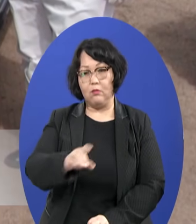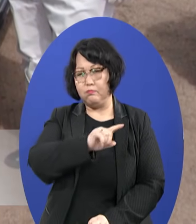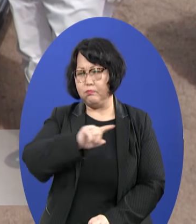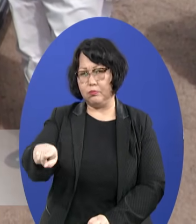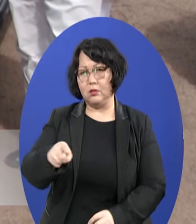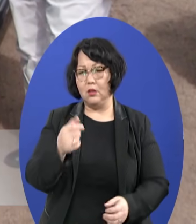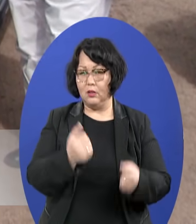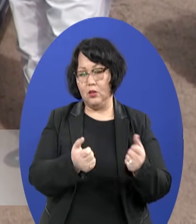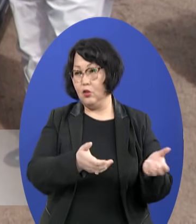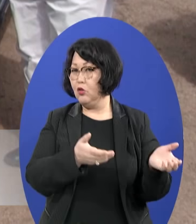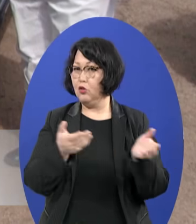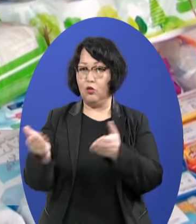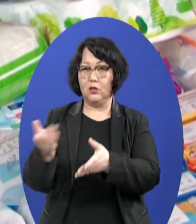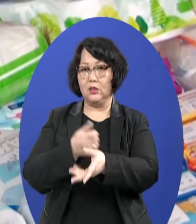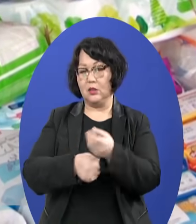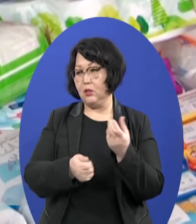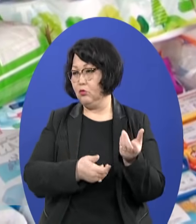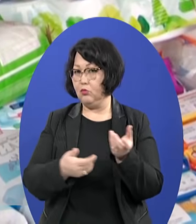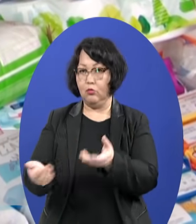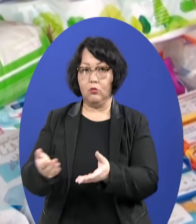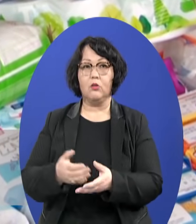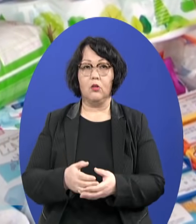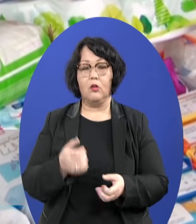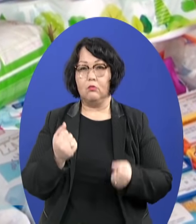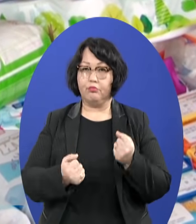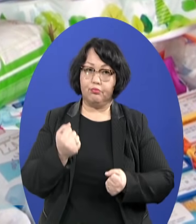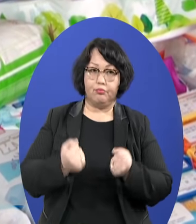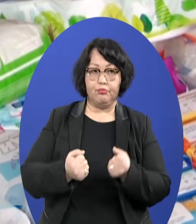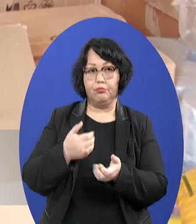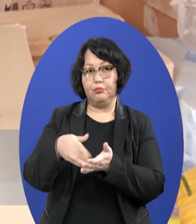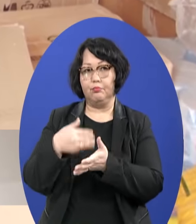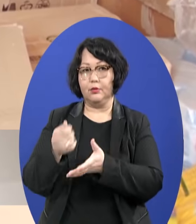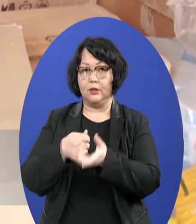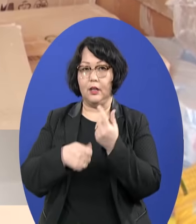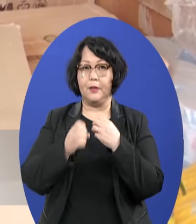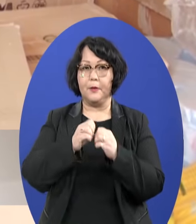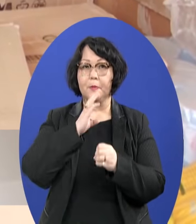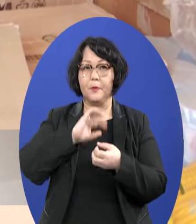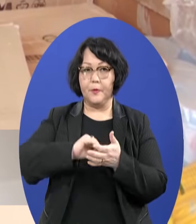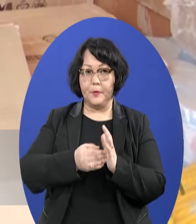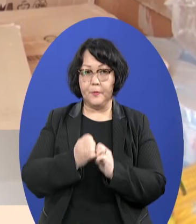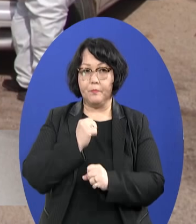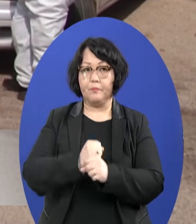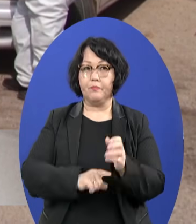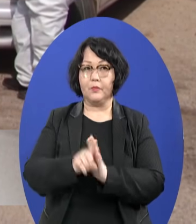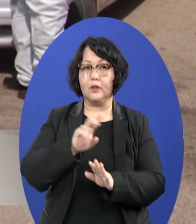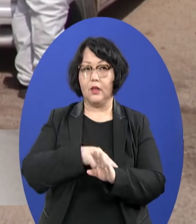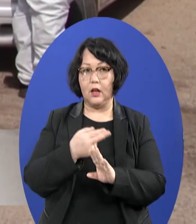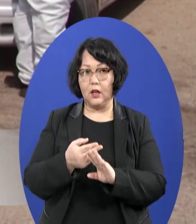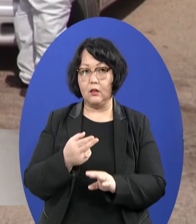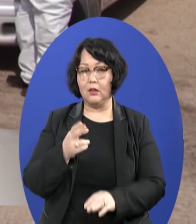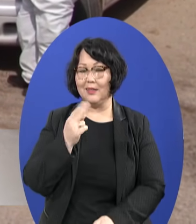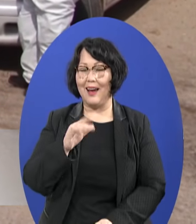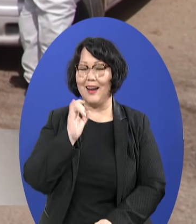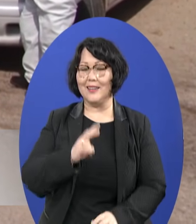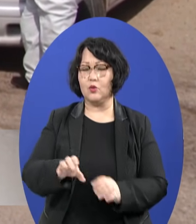эхлэн ойролцоох одоо малчин үрхүүдтэй за энэхүү явуулын одоо худалдааг явуулахар эхлэж байна. За манай Дархан сумын хэмжээнд нийтдээ